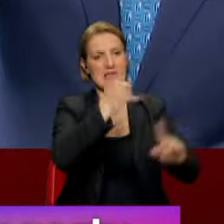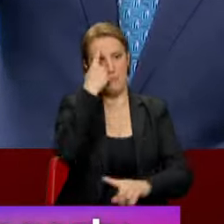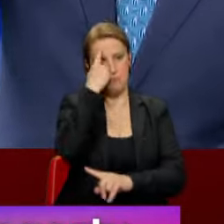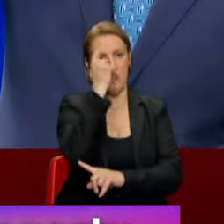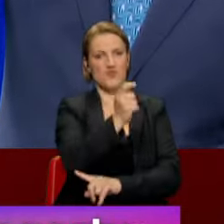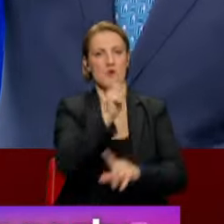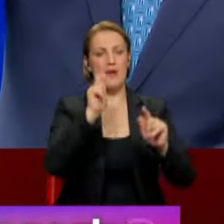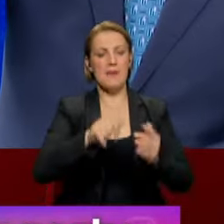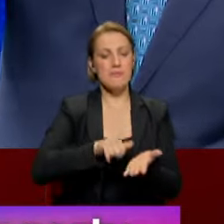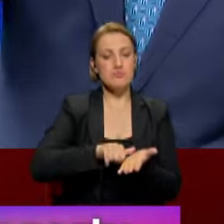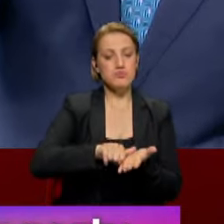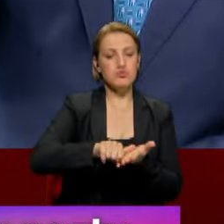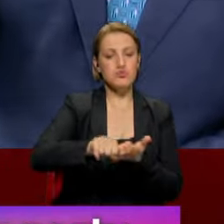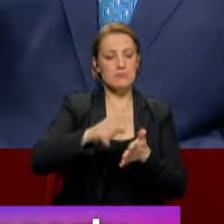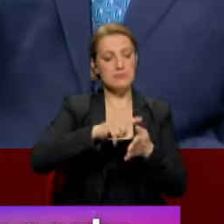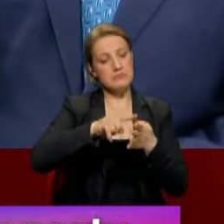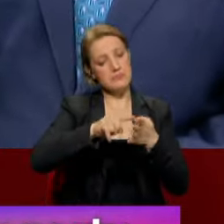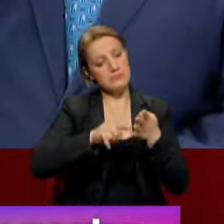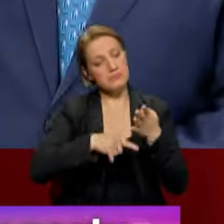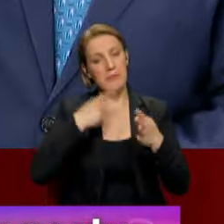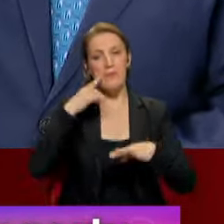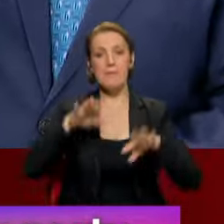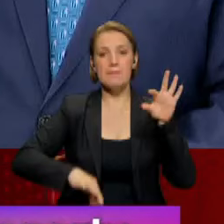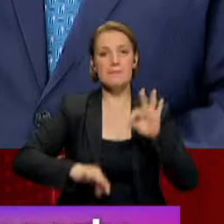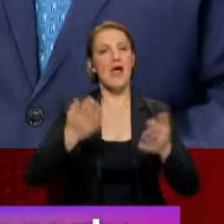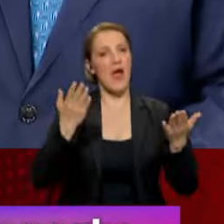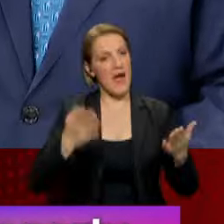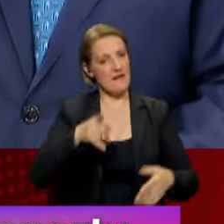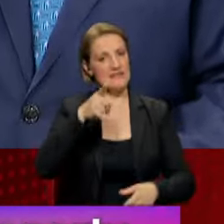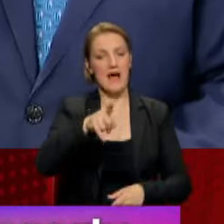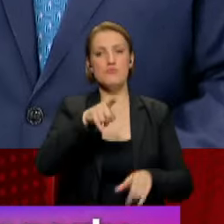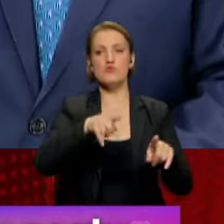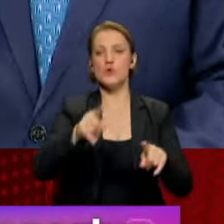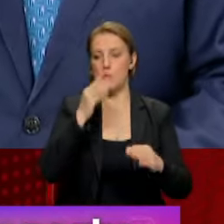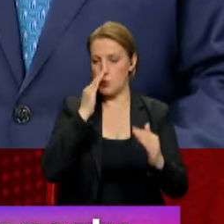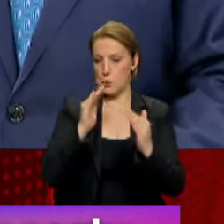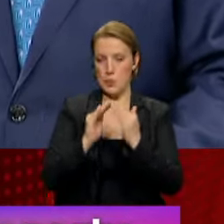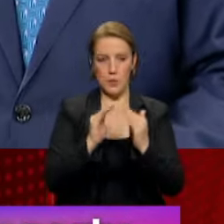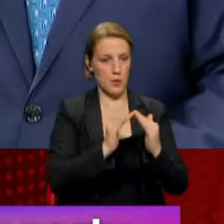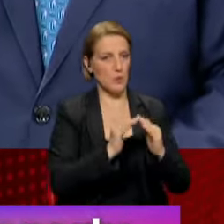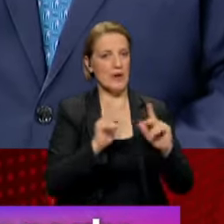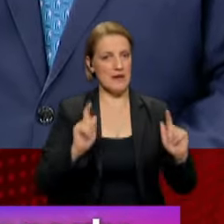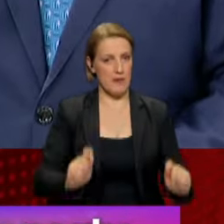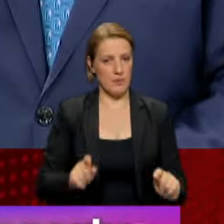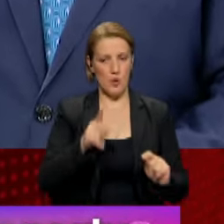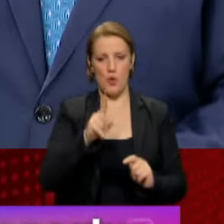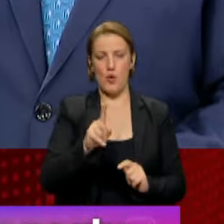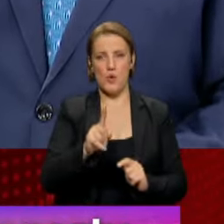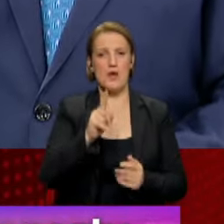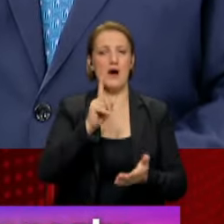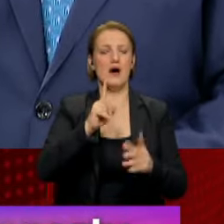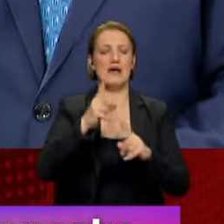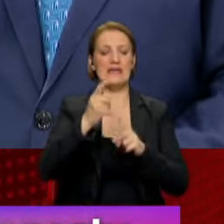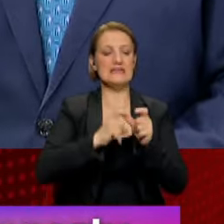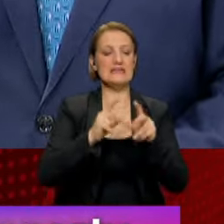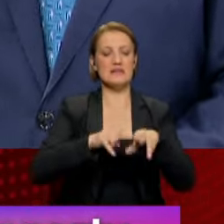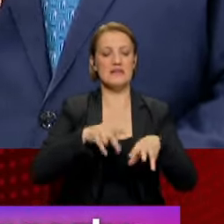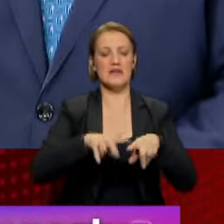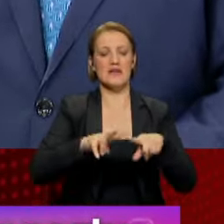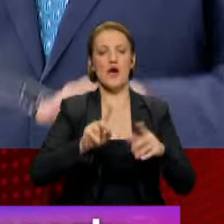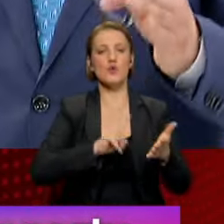eder bütün bu safhalar denetlenir Evet sen bunları usulüne uygun yaptın ona İskan ruhsatı verilir